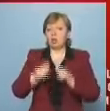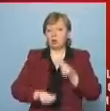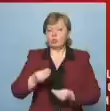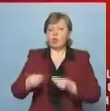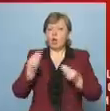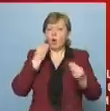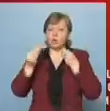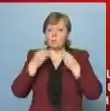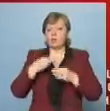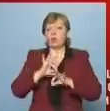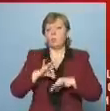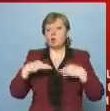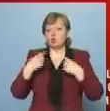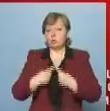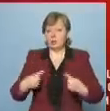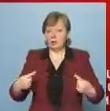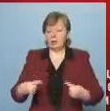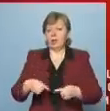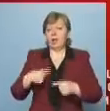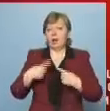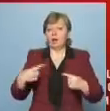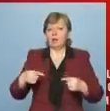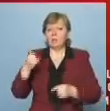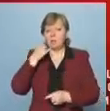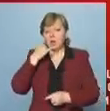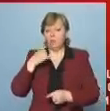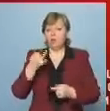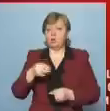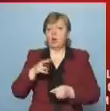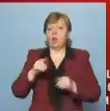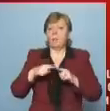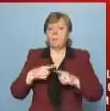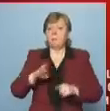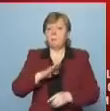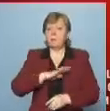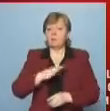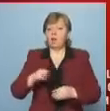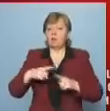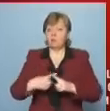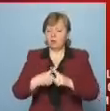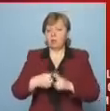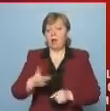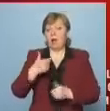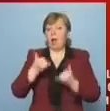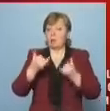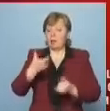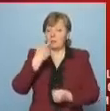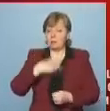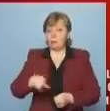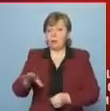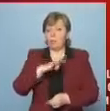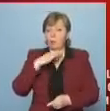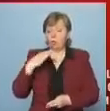бижутерия. Замыкают рейтинг бытовая техника и мобильные телефоны. Интересно, что для себя респонденты желают несколько иных подарков. Так, большая часть